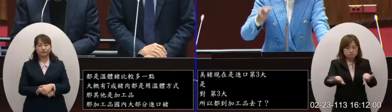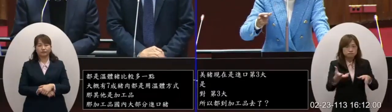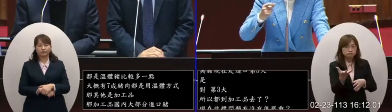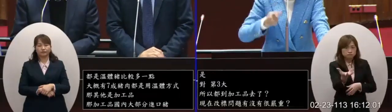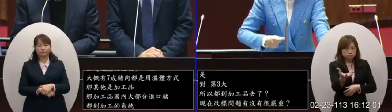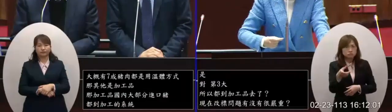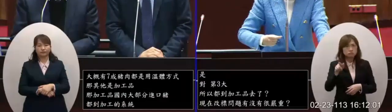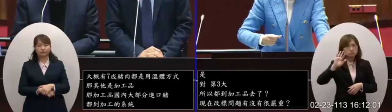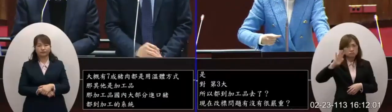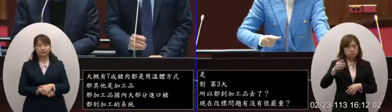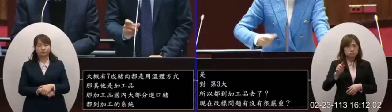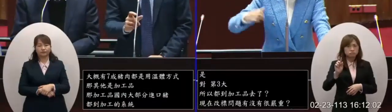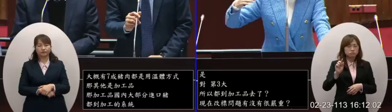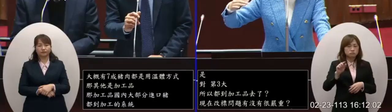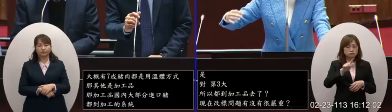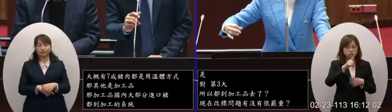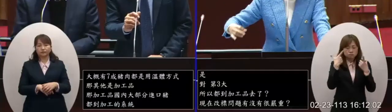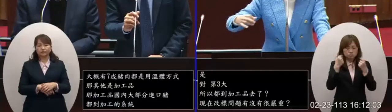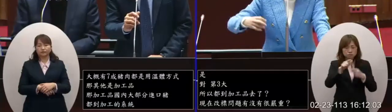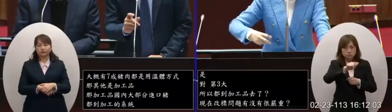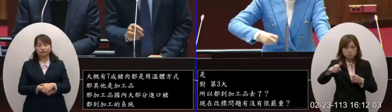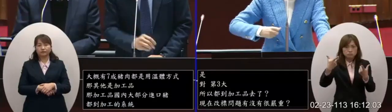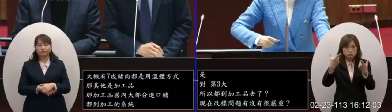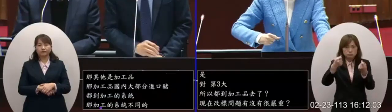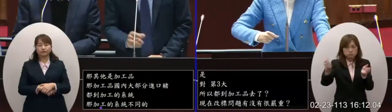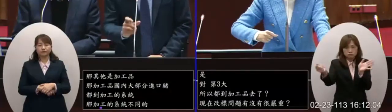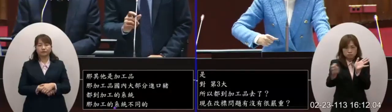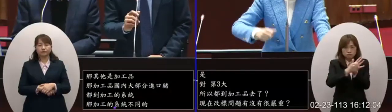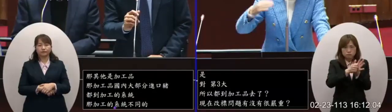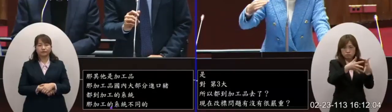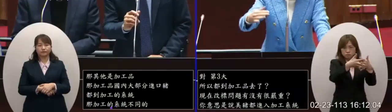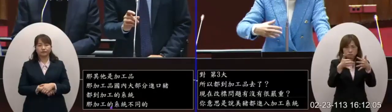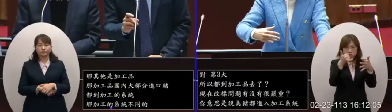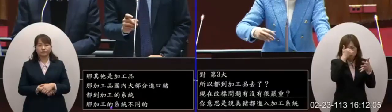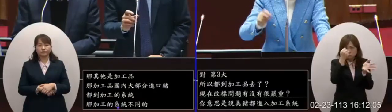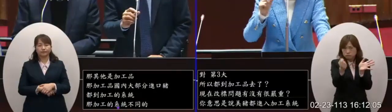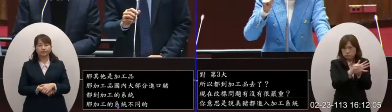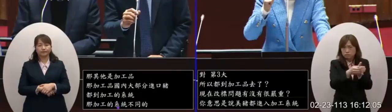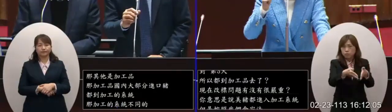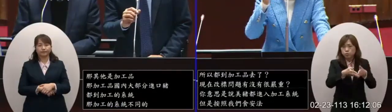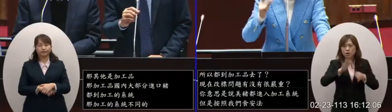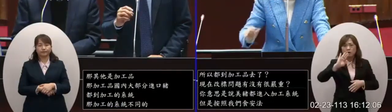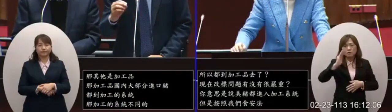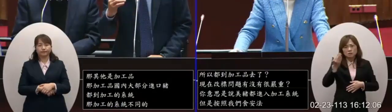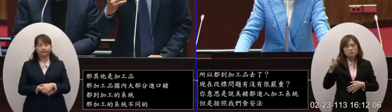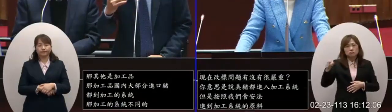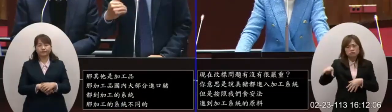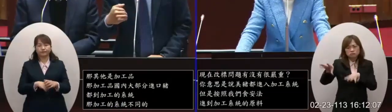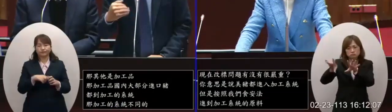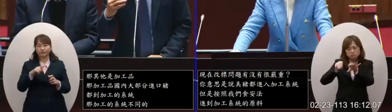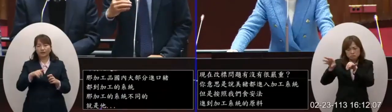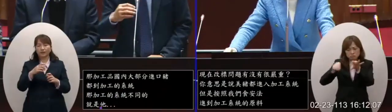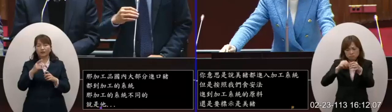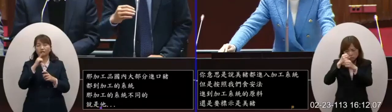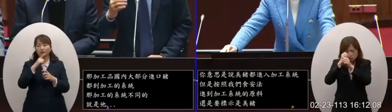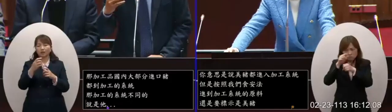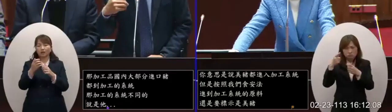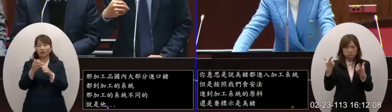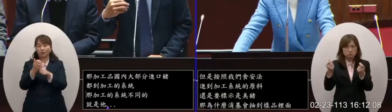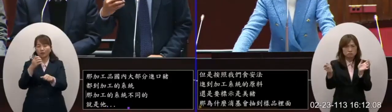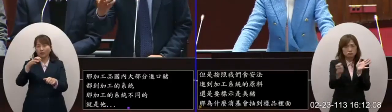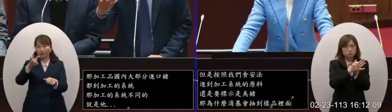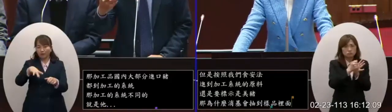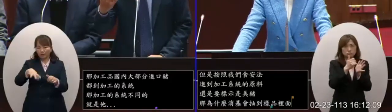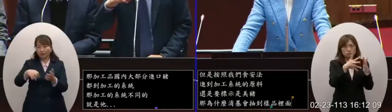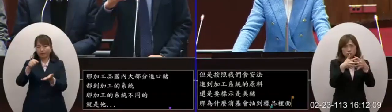还是要标示是美猪。 就是 那为什么消基会抽到的样品里面很多的加工品还是看不到美猪 这 两 个？我想那个是产地标示的问题。那产